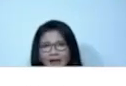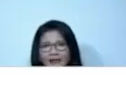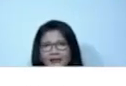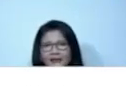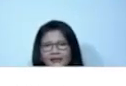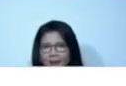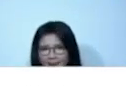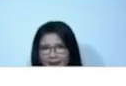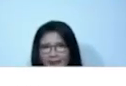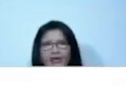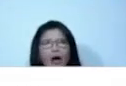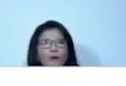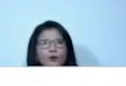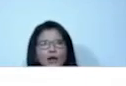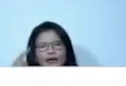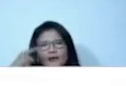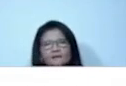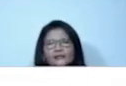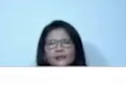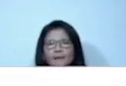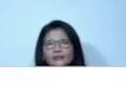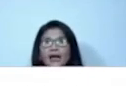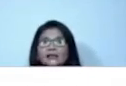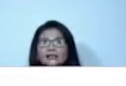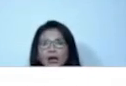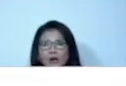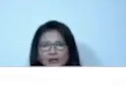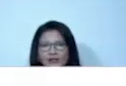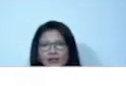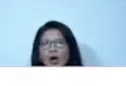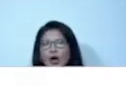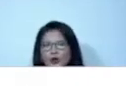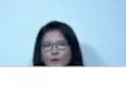yang satset dan tidak baperan dalam menerima